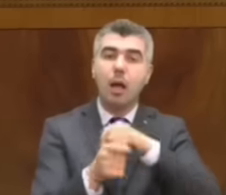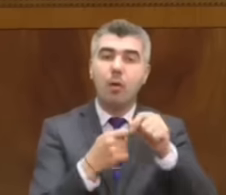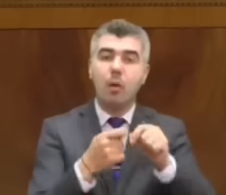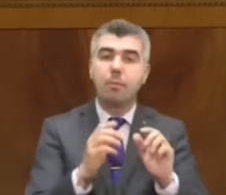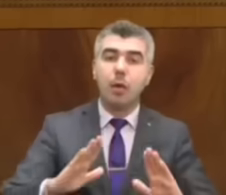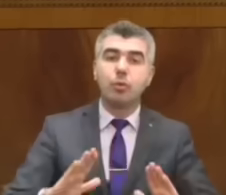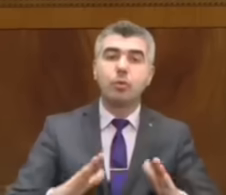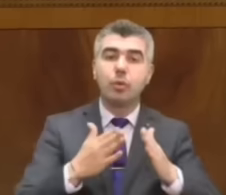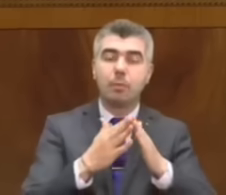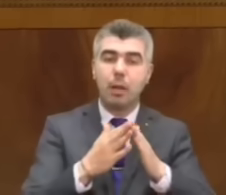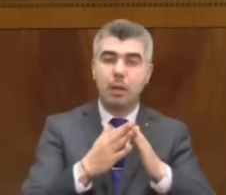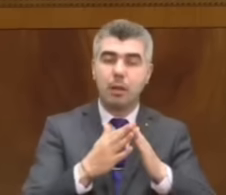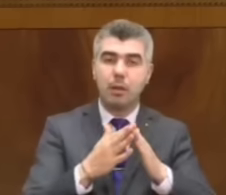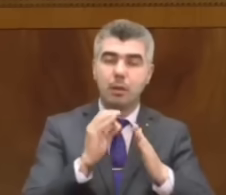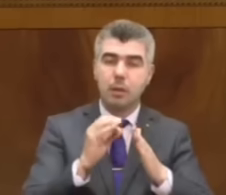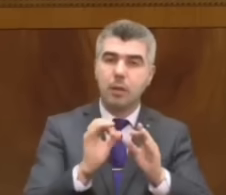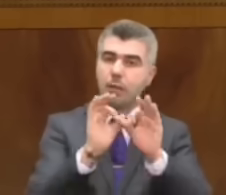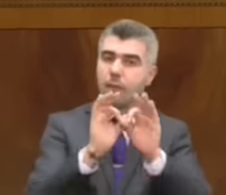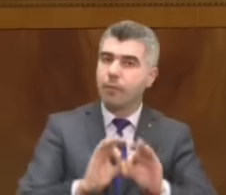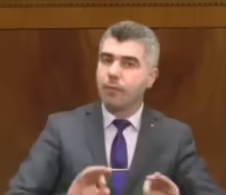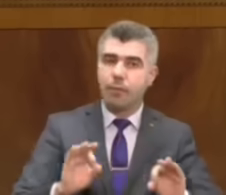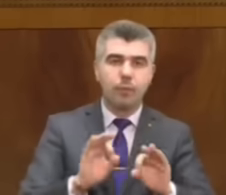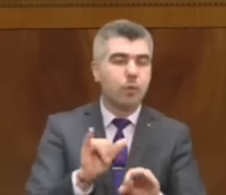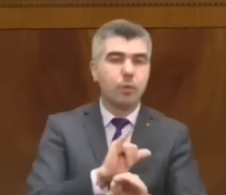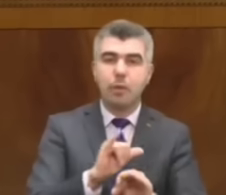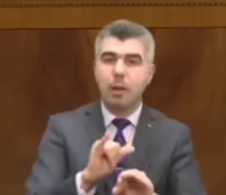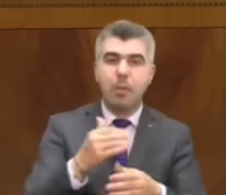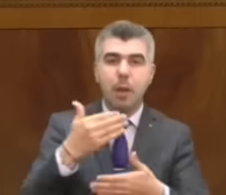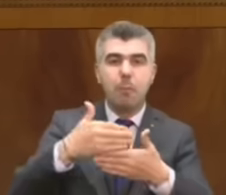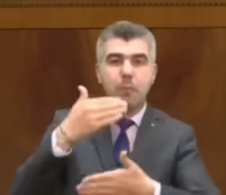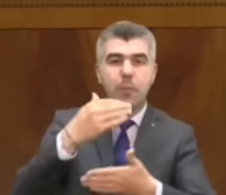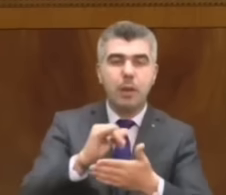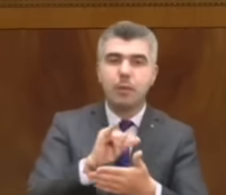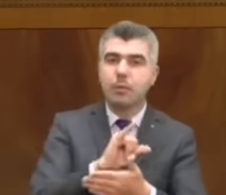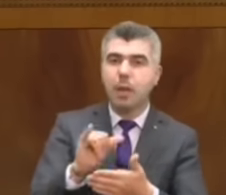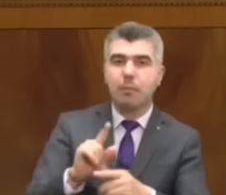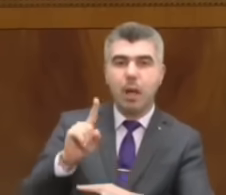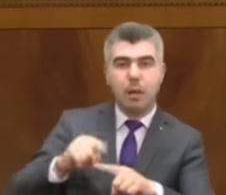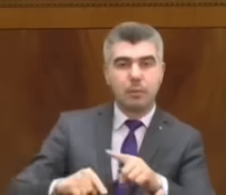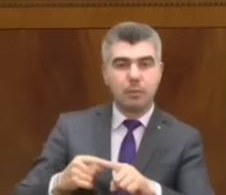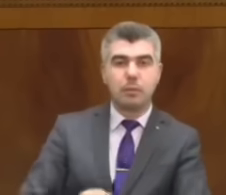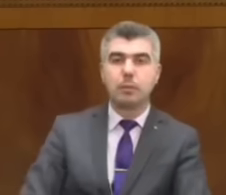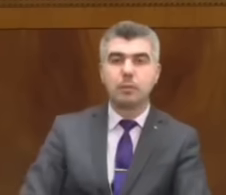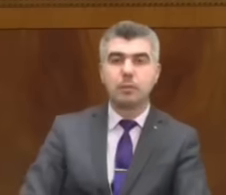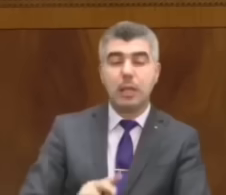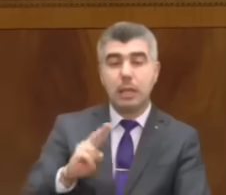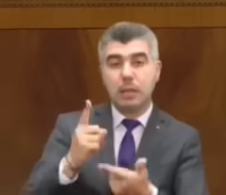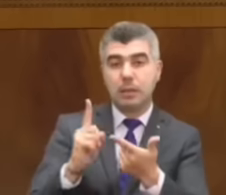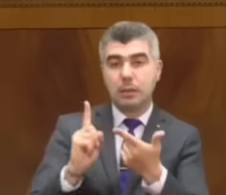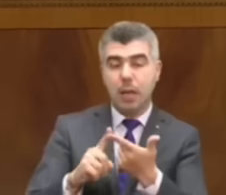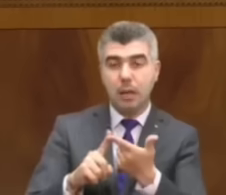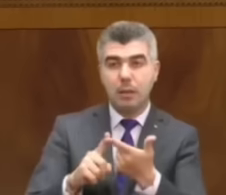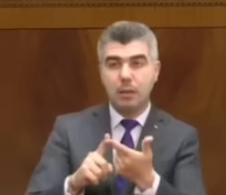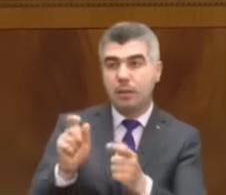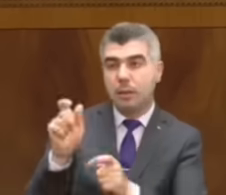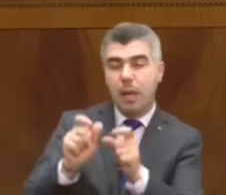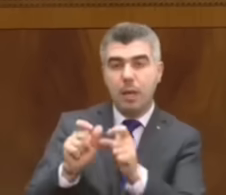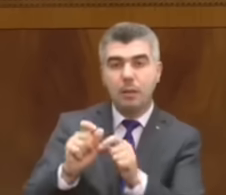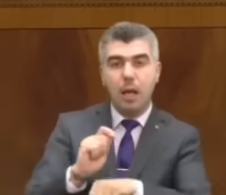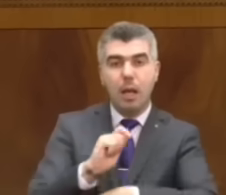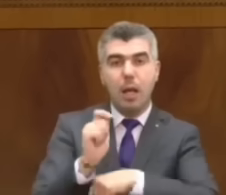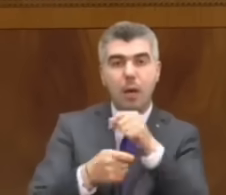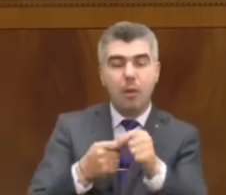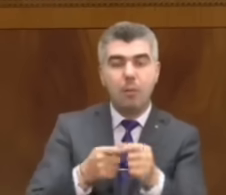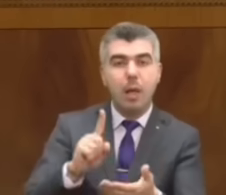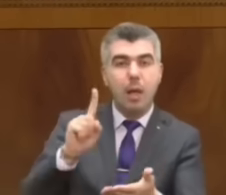منه، لانه ما كاينش عرض سكني داخل المناطق القرويه والجبليه، وثانيا لان الساكنه ديال هذه المناطق محتاجه الى